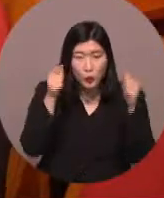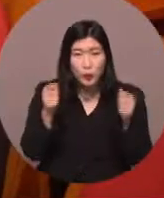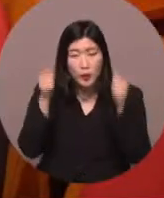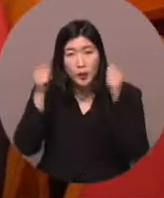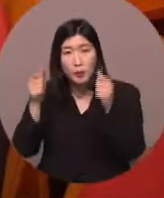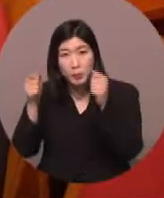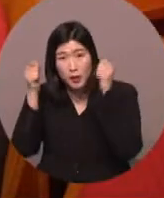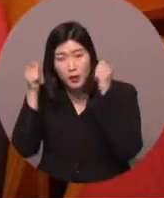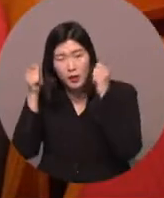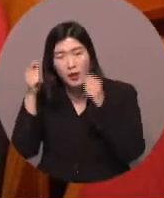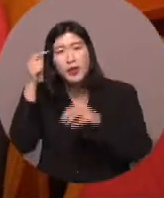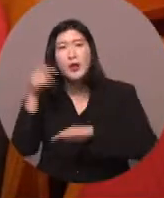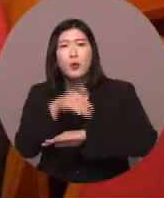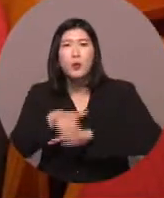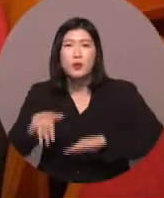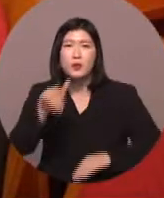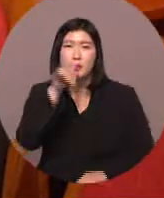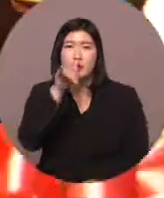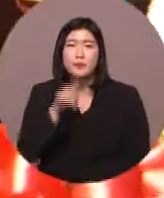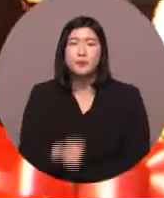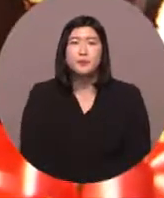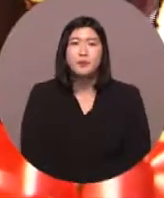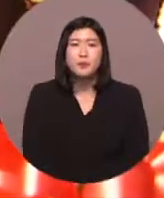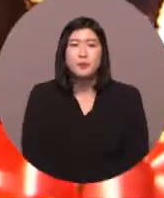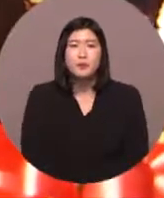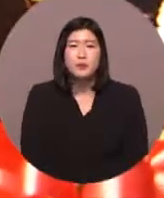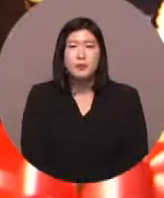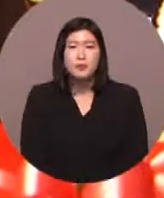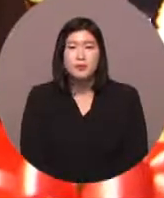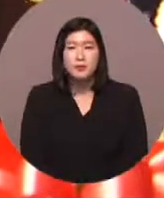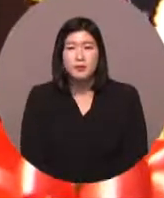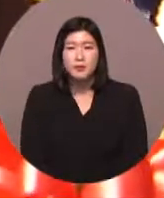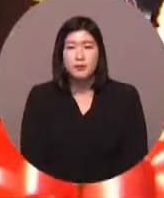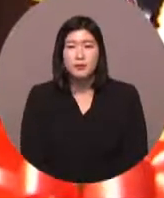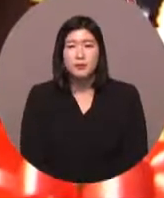열며 지역의 일꾼들을 배출합니다. MBC 뉴스 조형찬입니다.